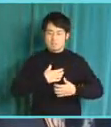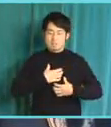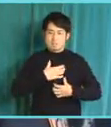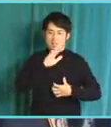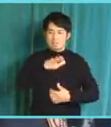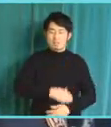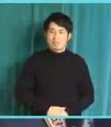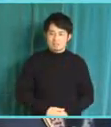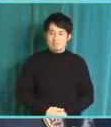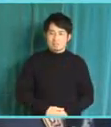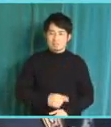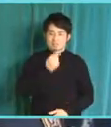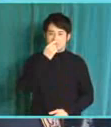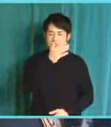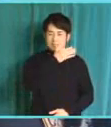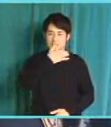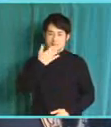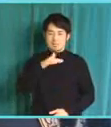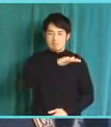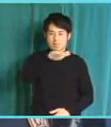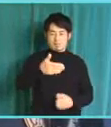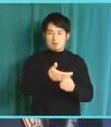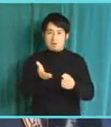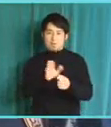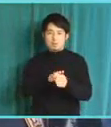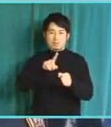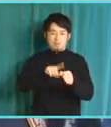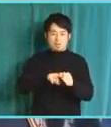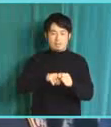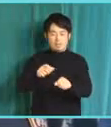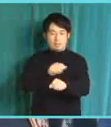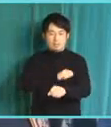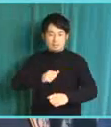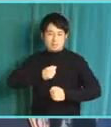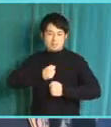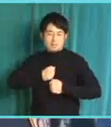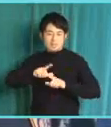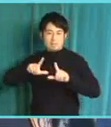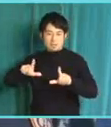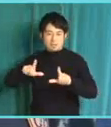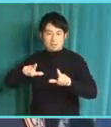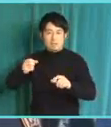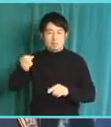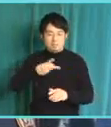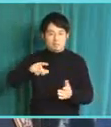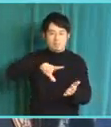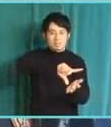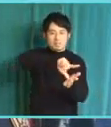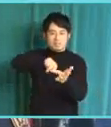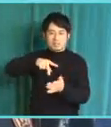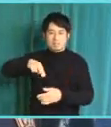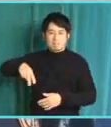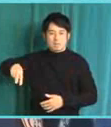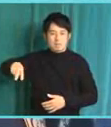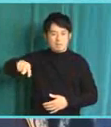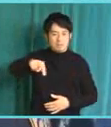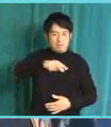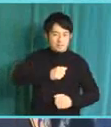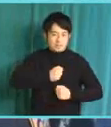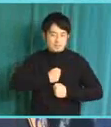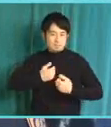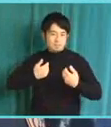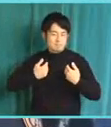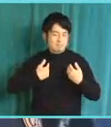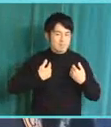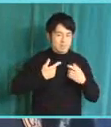の総力を挙げまして、特別警戒また、巡回広報等を実施いたしまして、住民の皆様が、安心